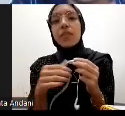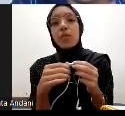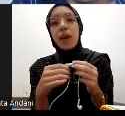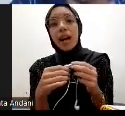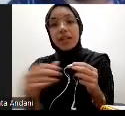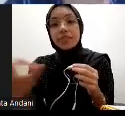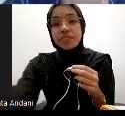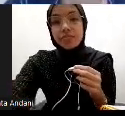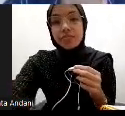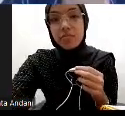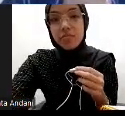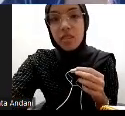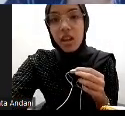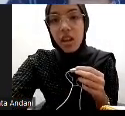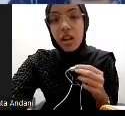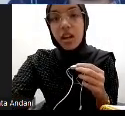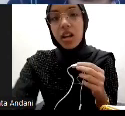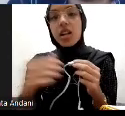sendiri merupakan